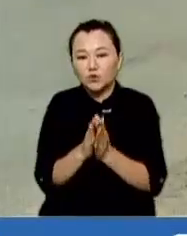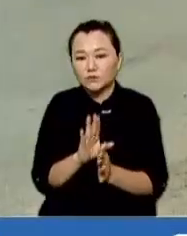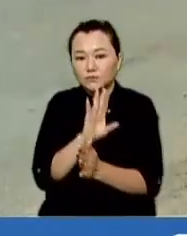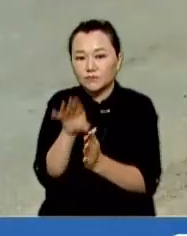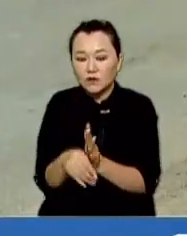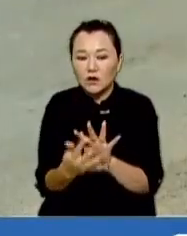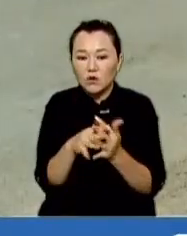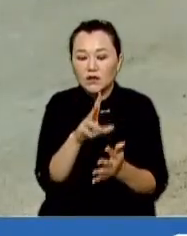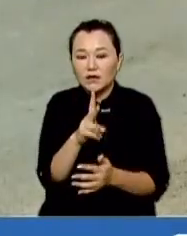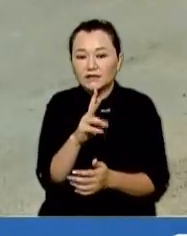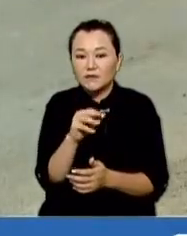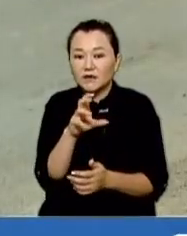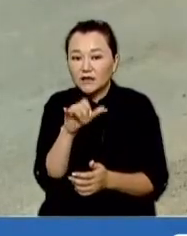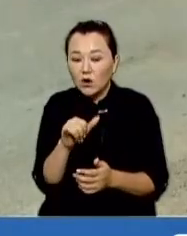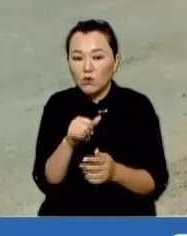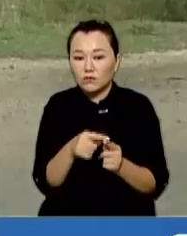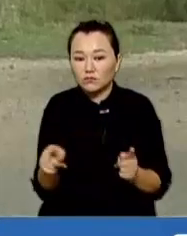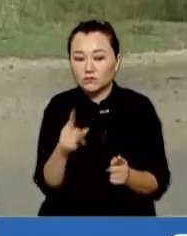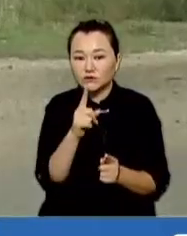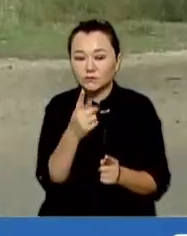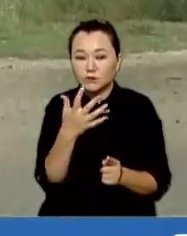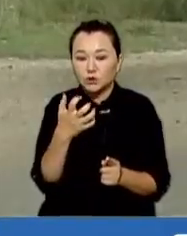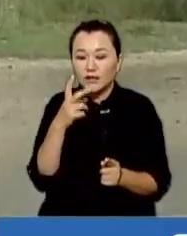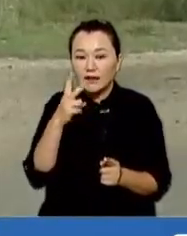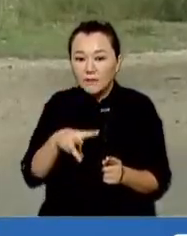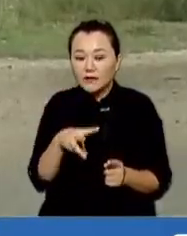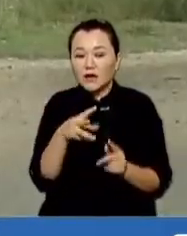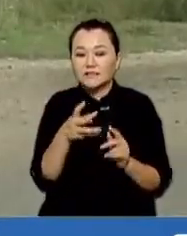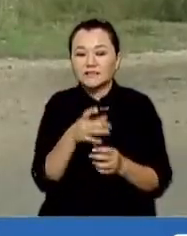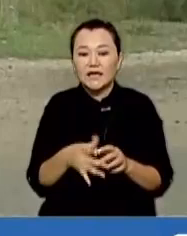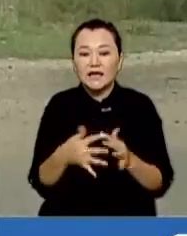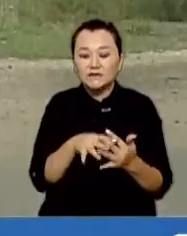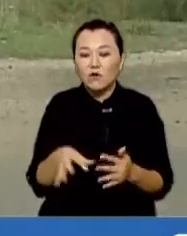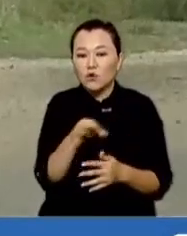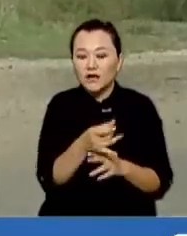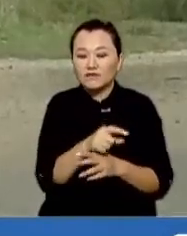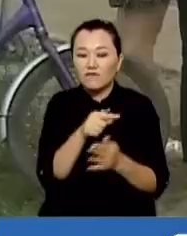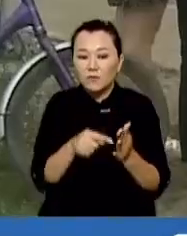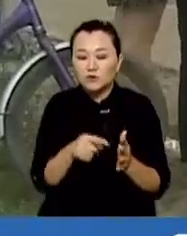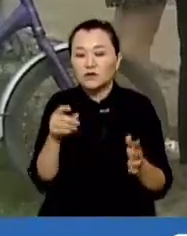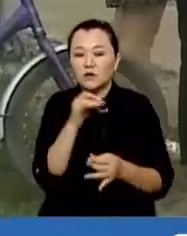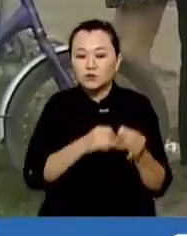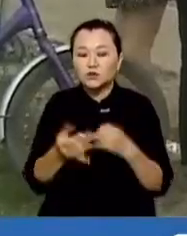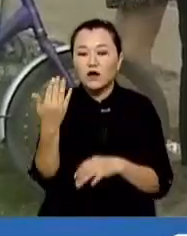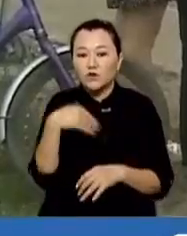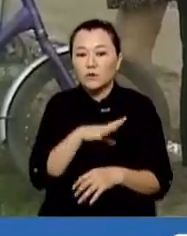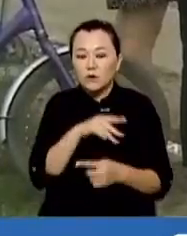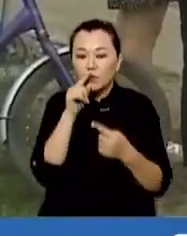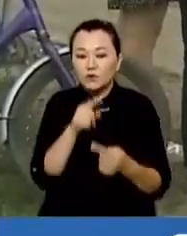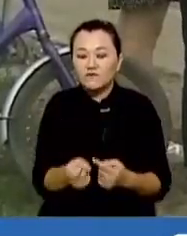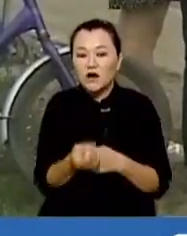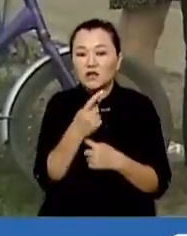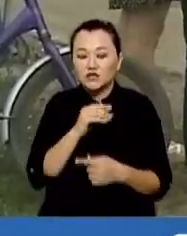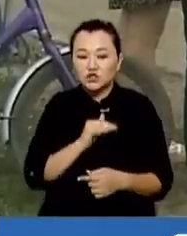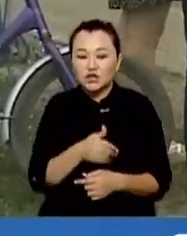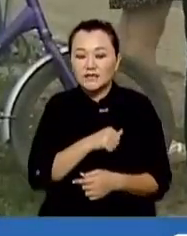присоединить поселок к Темиртау, до которого всего 1,5 километра. В акимате сельского округа говорят, что этот вопрос поднимали давно. Но против оказалась